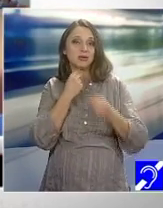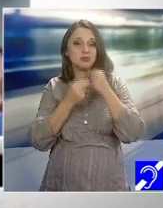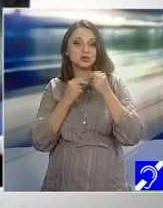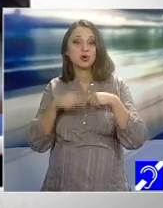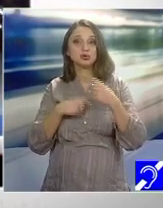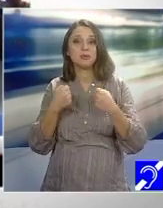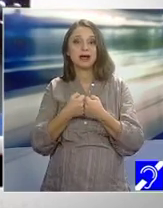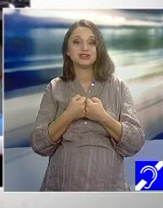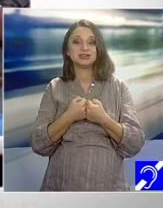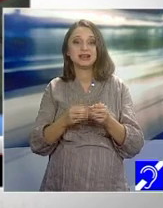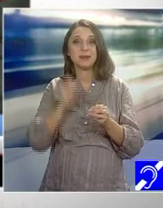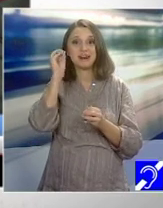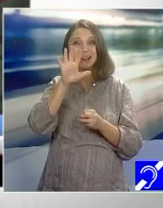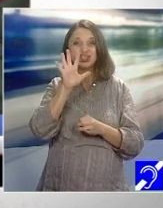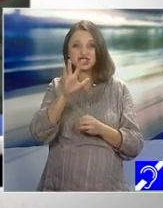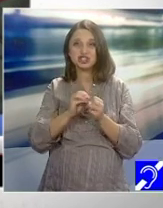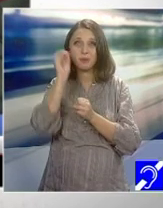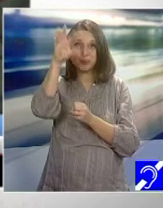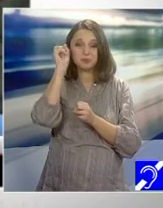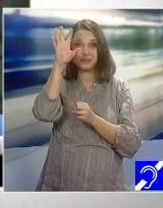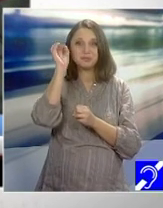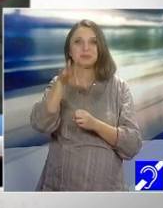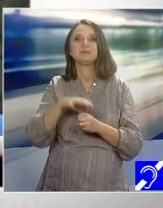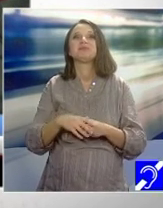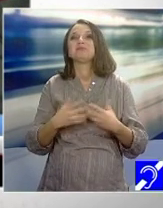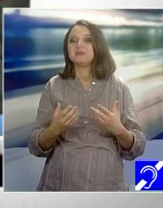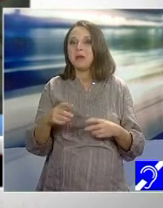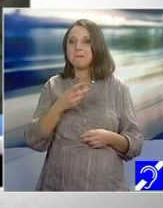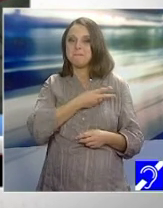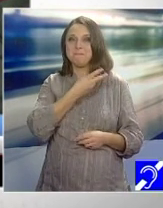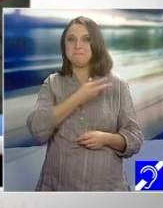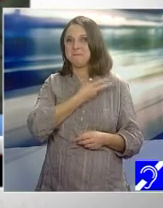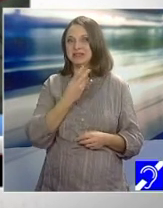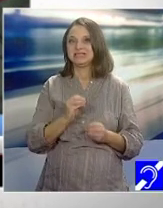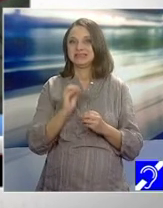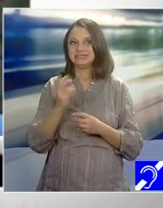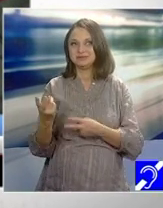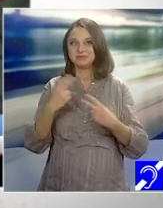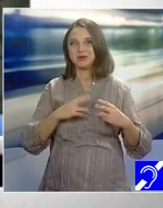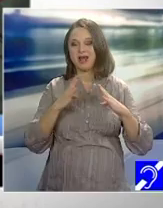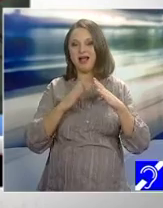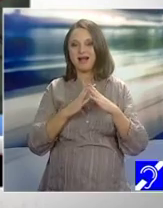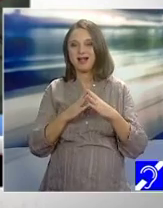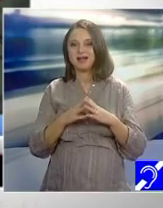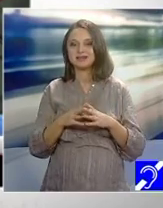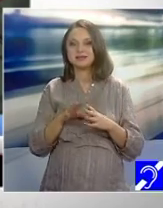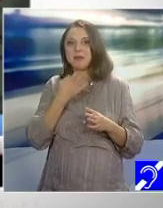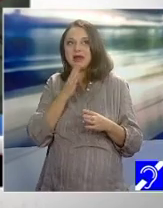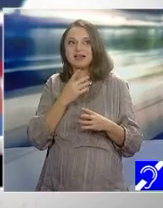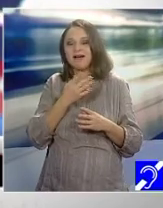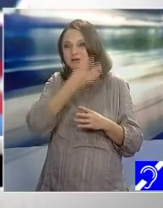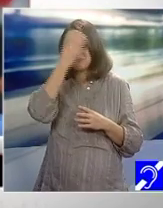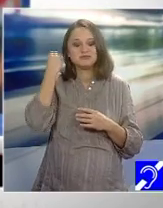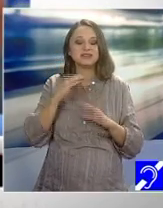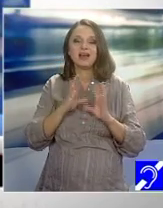marcat 5 puncte. Sunt foarte fericită și mândră să mă întorc acasă la Steaua Roșie. Parcă în acești 2 ani nu s-a întâmplat nimic. O să dau tot